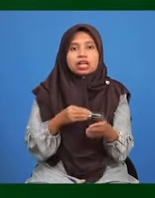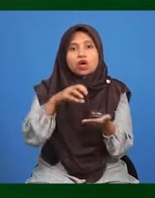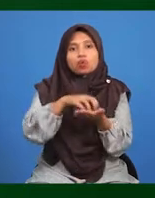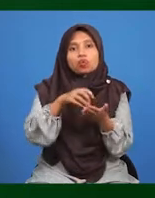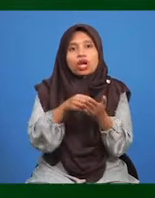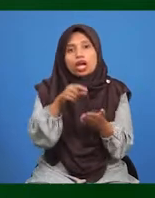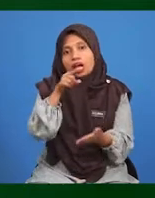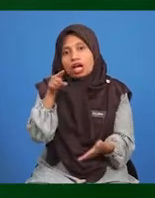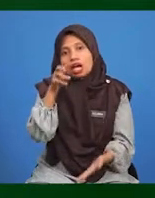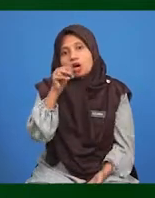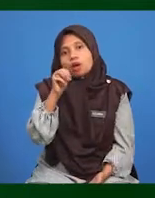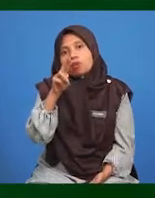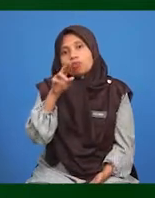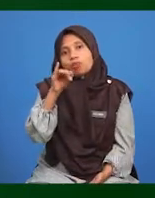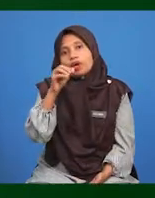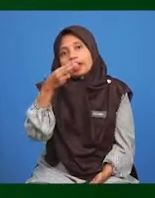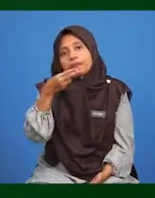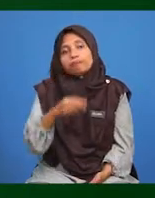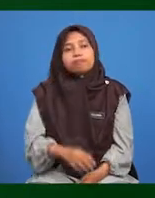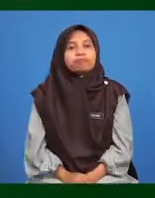kuih muih.